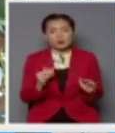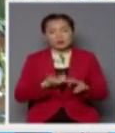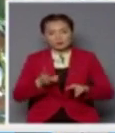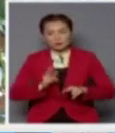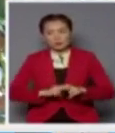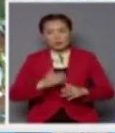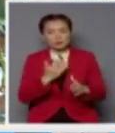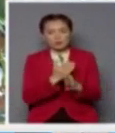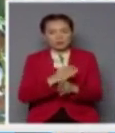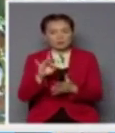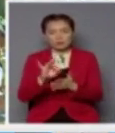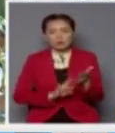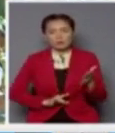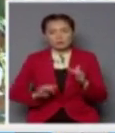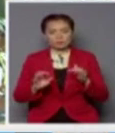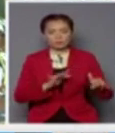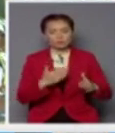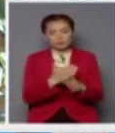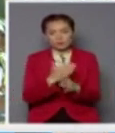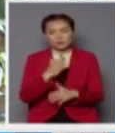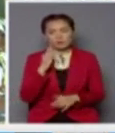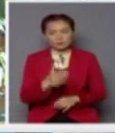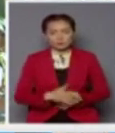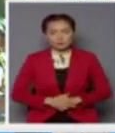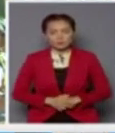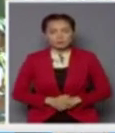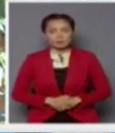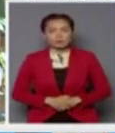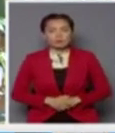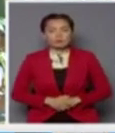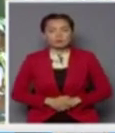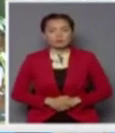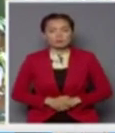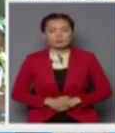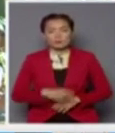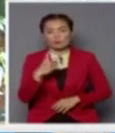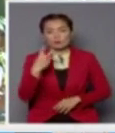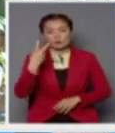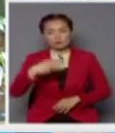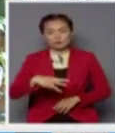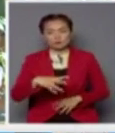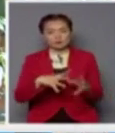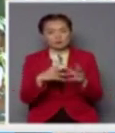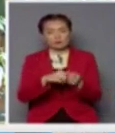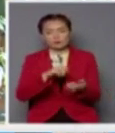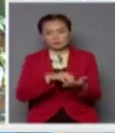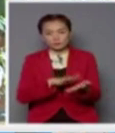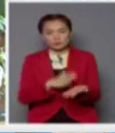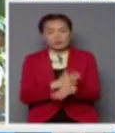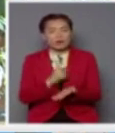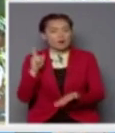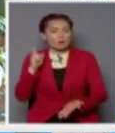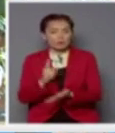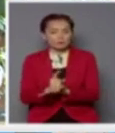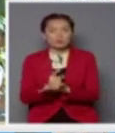жалғыз басты ана ретінде тіркелген отбасыларына жаңында 230 отбасына тағайындалды. Шартты